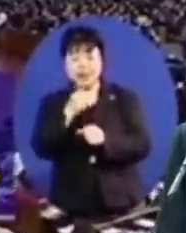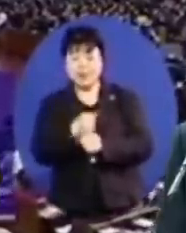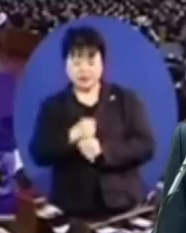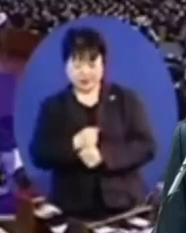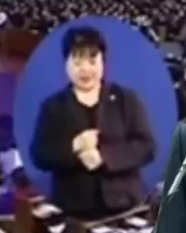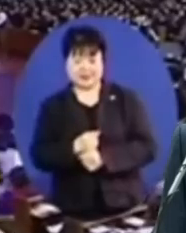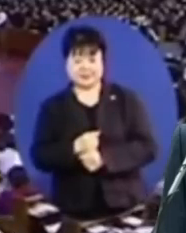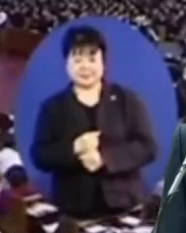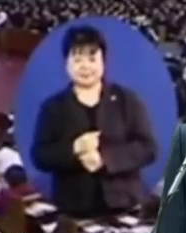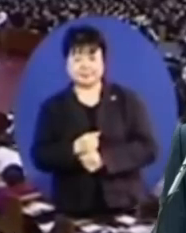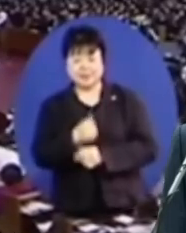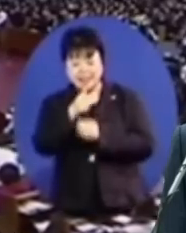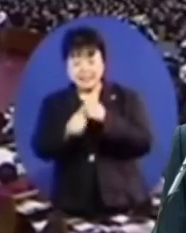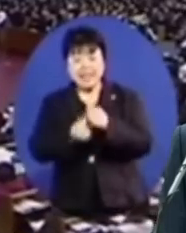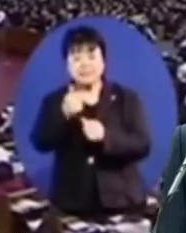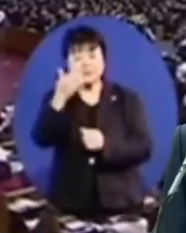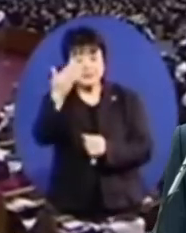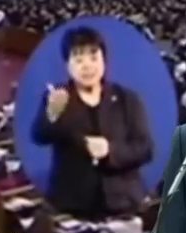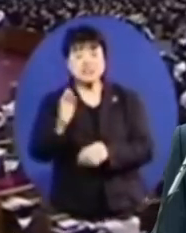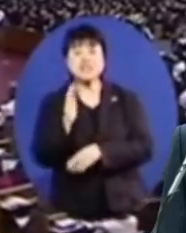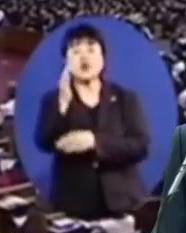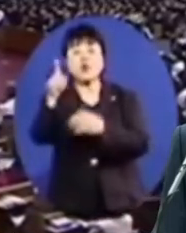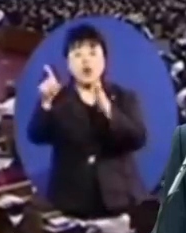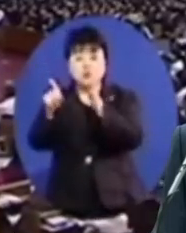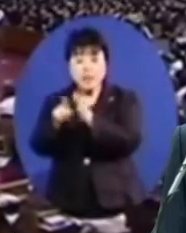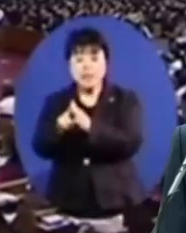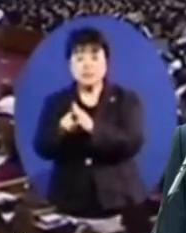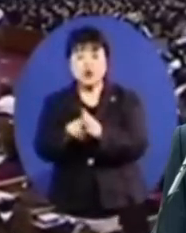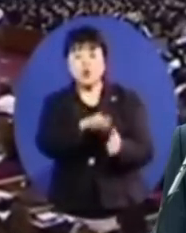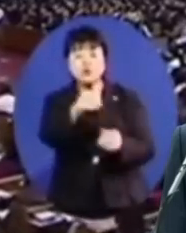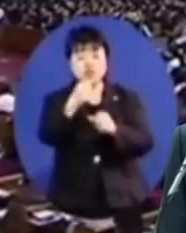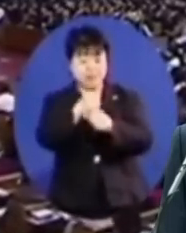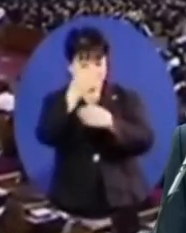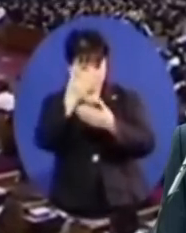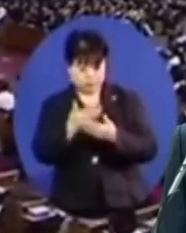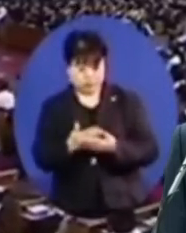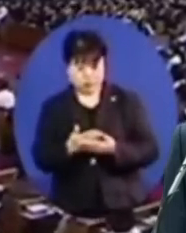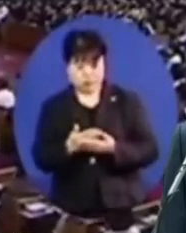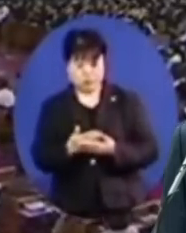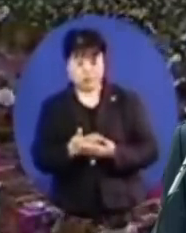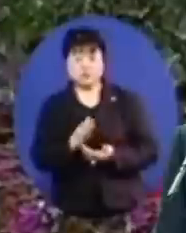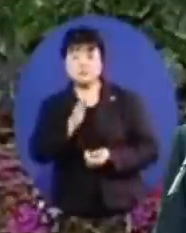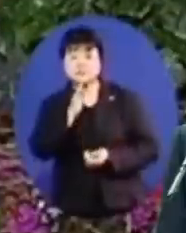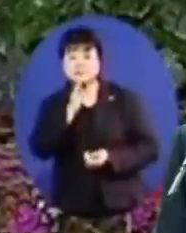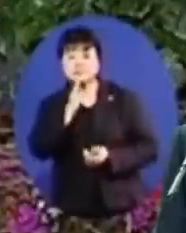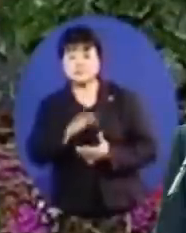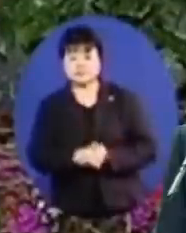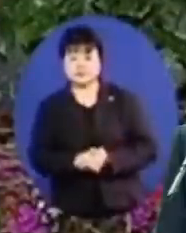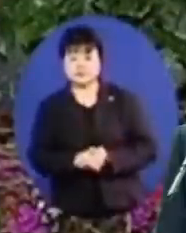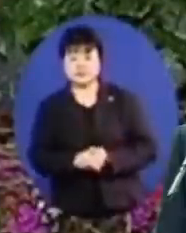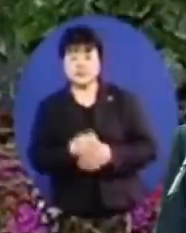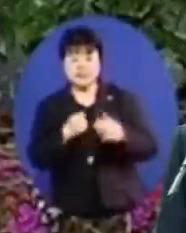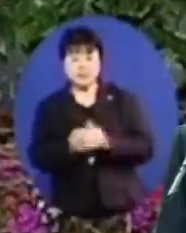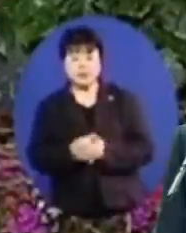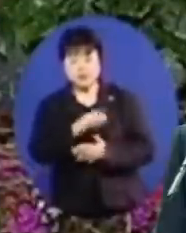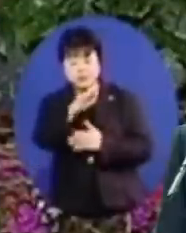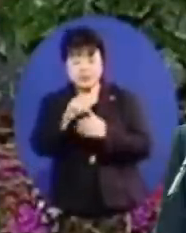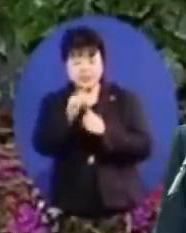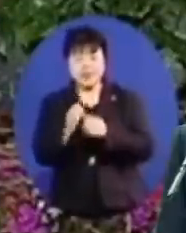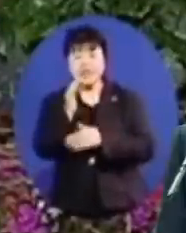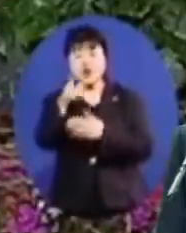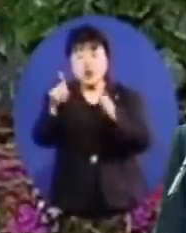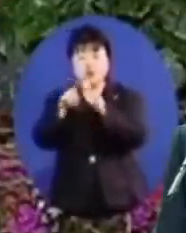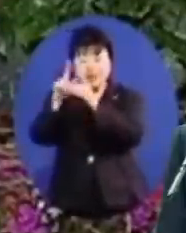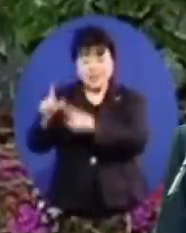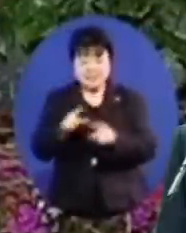만들었느니라. 하나님은 당신의 영광을 위해서 우리를 지었고 우리를 만들었습니다. 그러면 우리는 하나님의 영광을